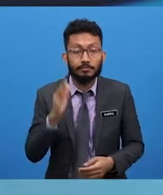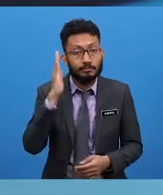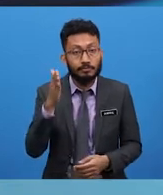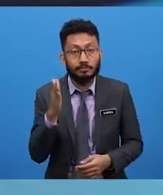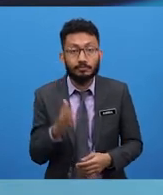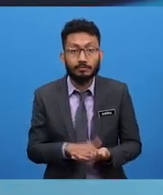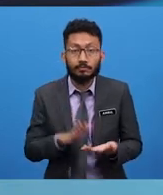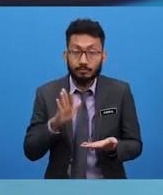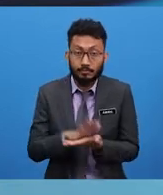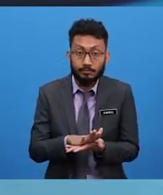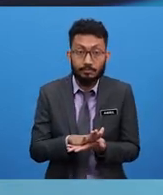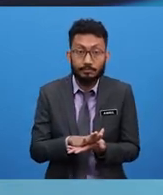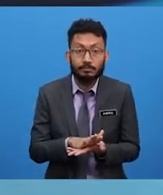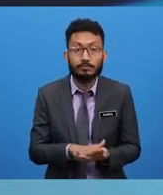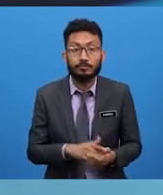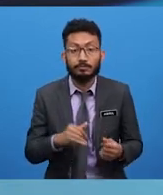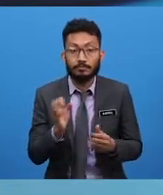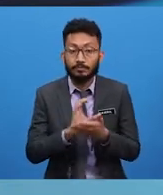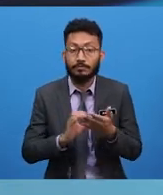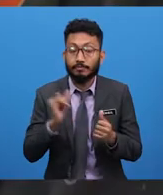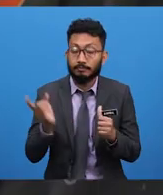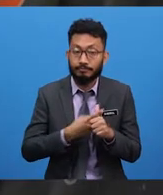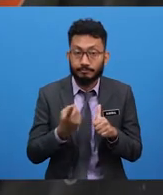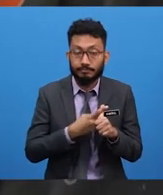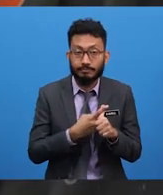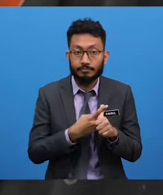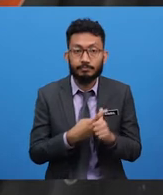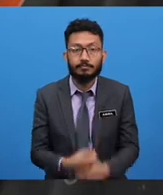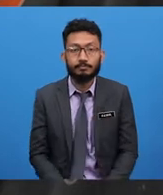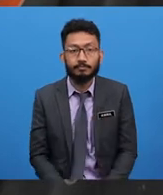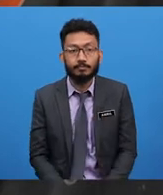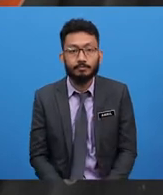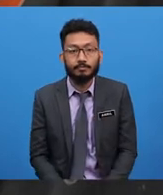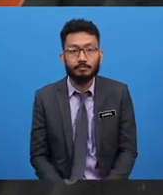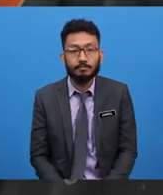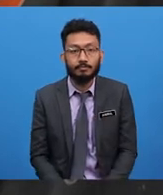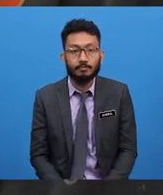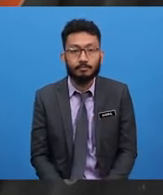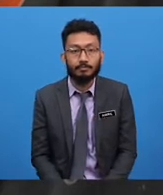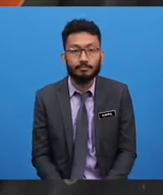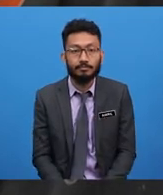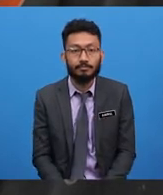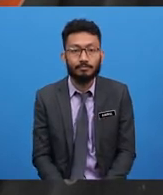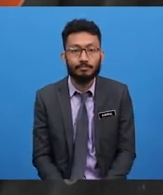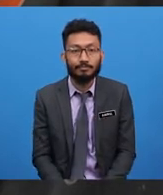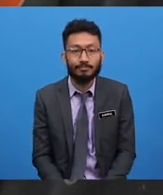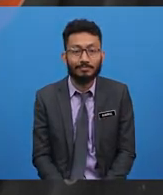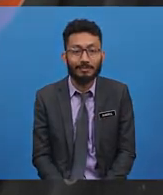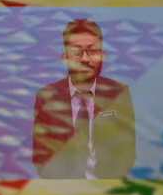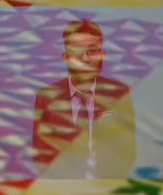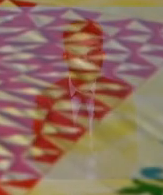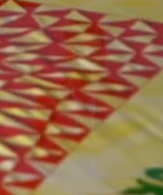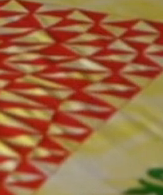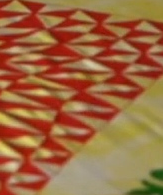menindih corak yang pertama tadi. Dipanggil teknik dua lapisan atau teknik double layer.